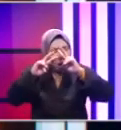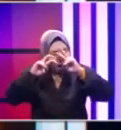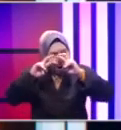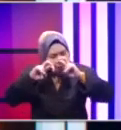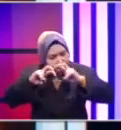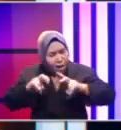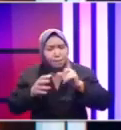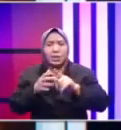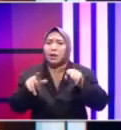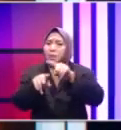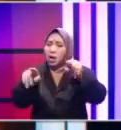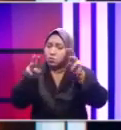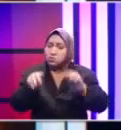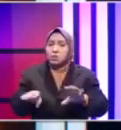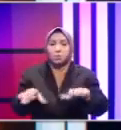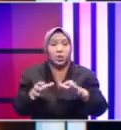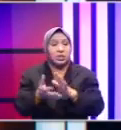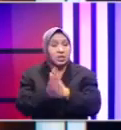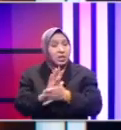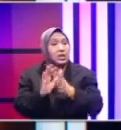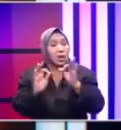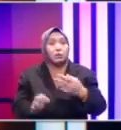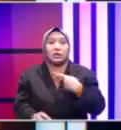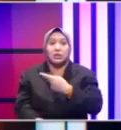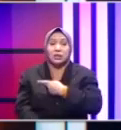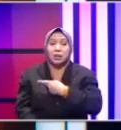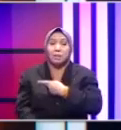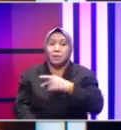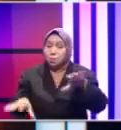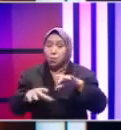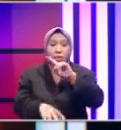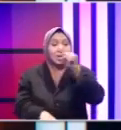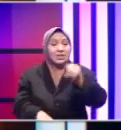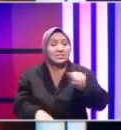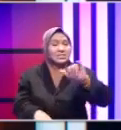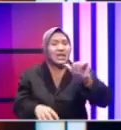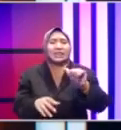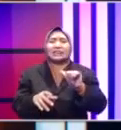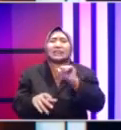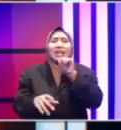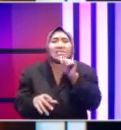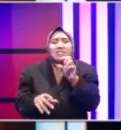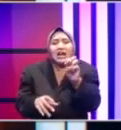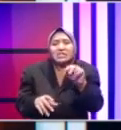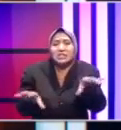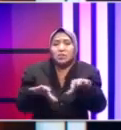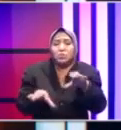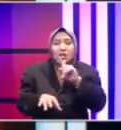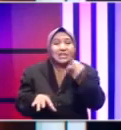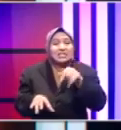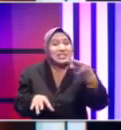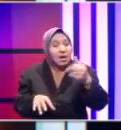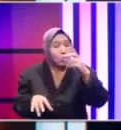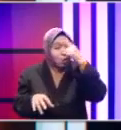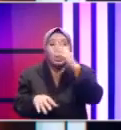apa yang kamu lakukan Jadi pendek kata kalau kita membuat zihar terbuat jihad kepada diisi kita untuk kita nak